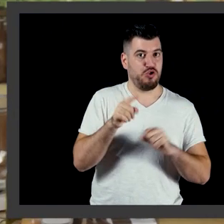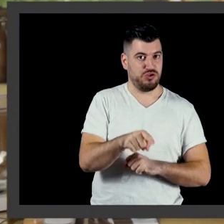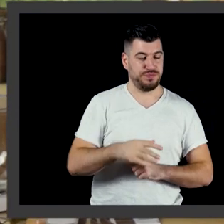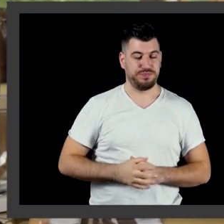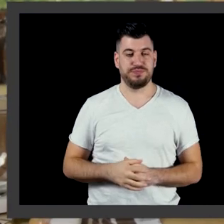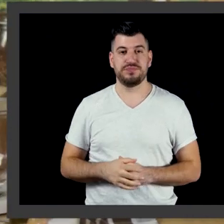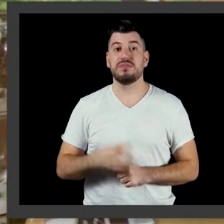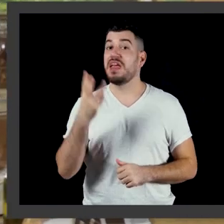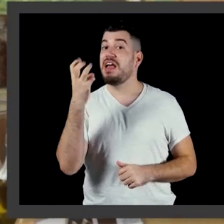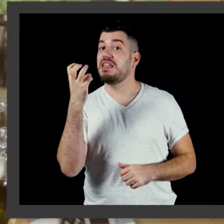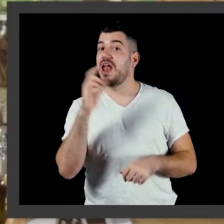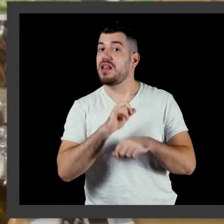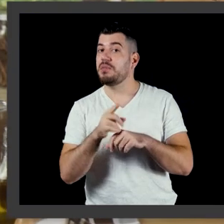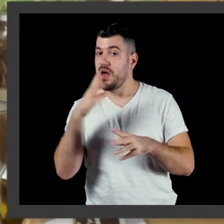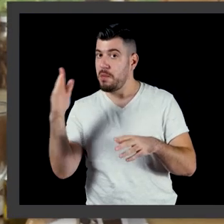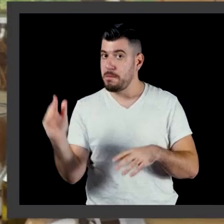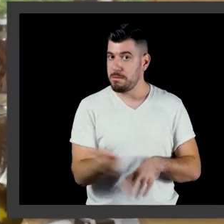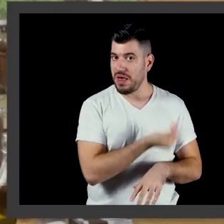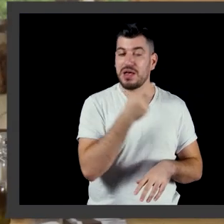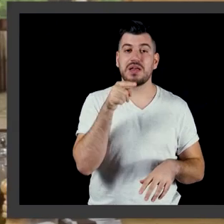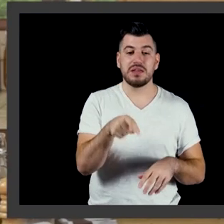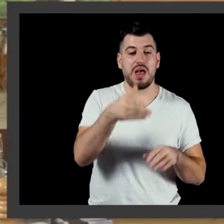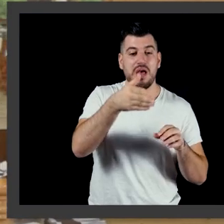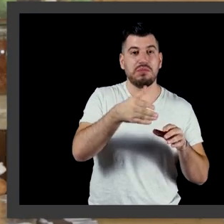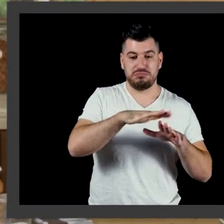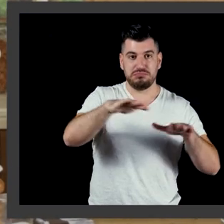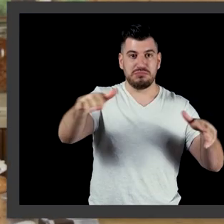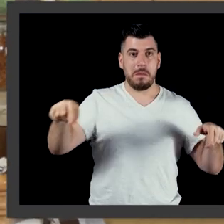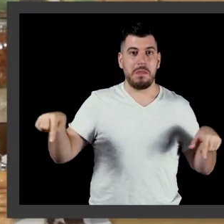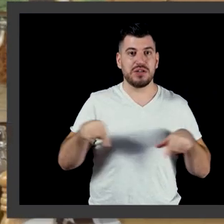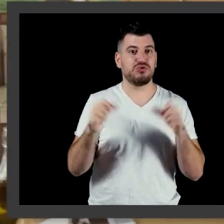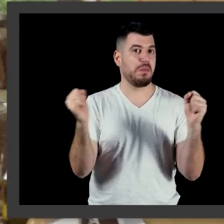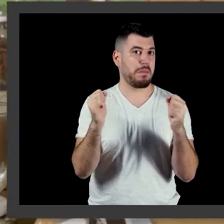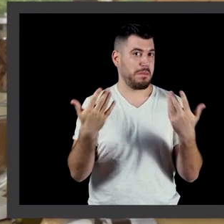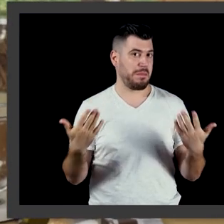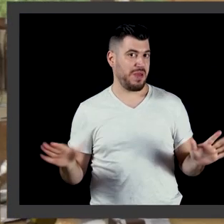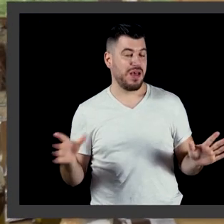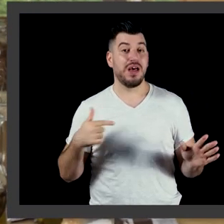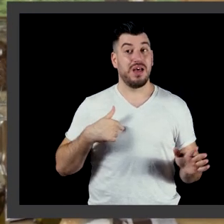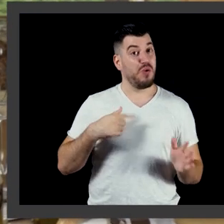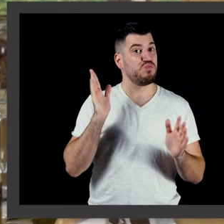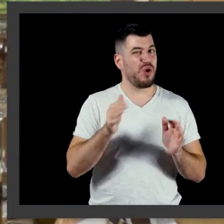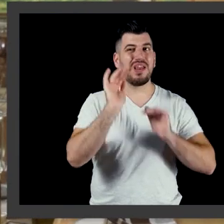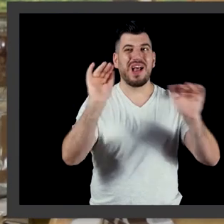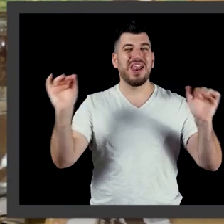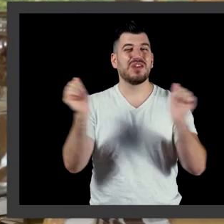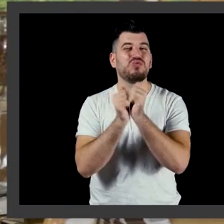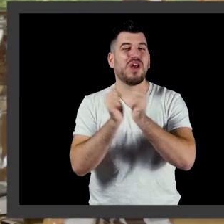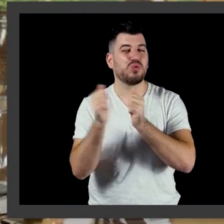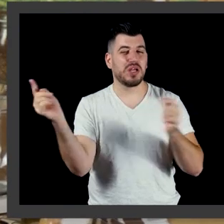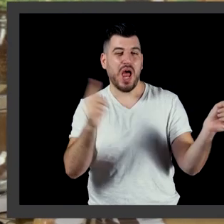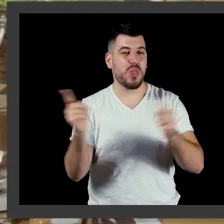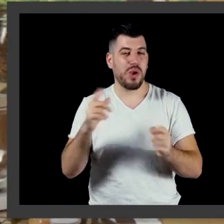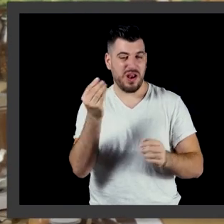Τα 30 λεπτάκια έχουν περάσει και το παστίτσιο μου έχει κρυώσει. Μπορείτε να καλέσετε όλους τους φίλους σας να έρθουν στο σπίτι να φάτε, μπορείτε να το φάτε και μόνοι σας, δεν έχει